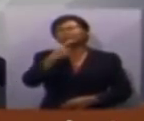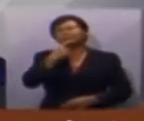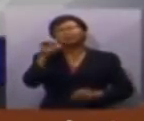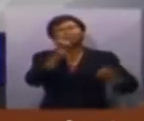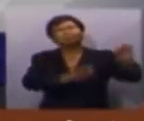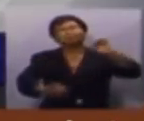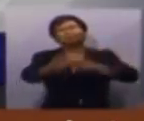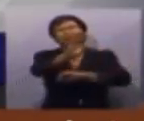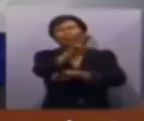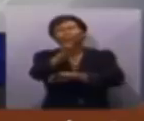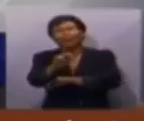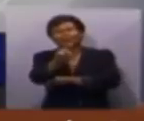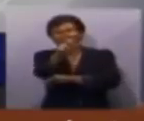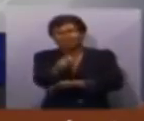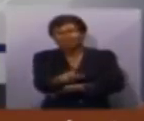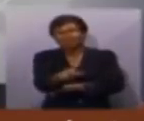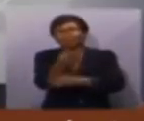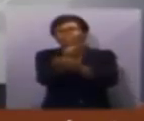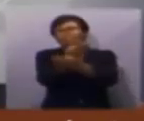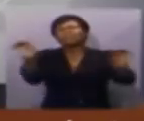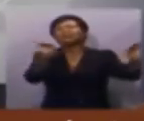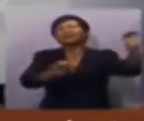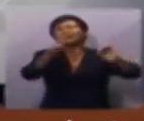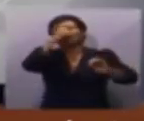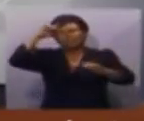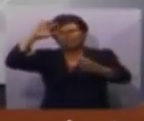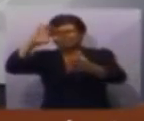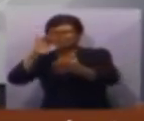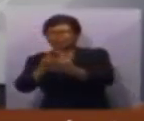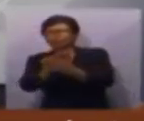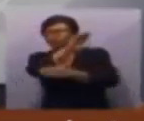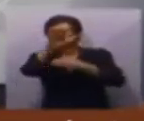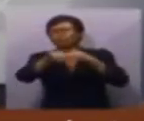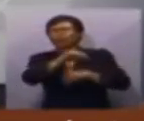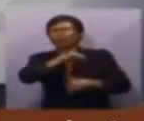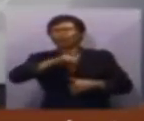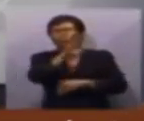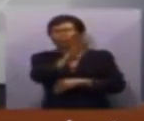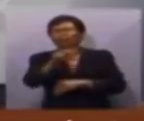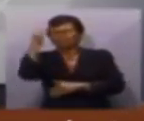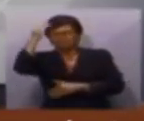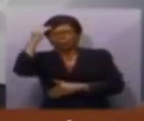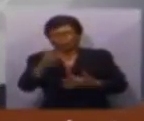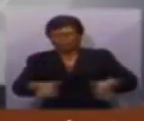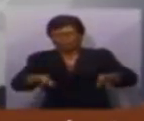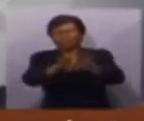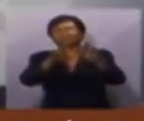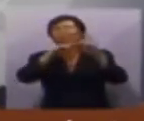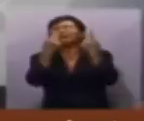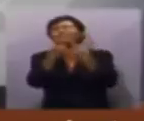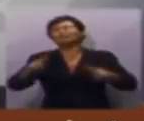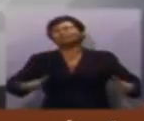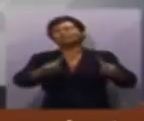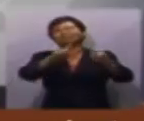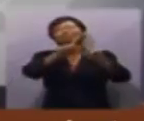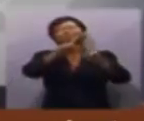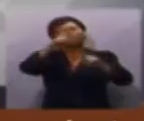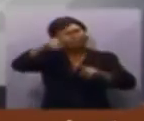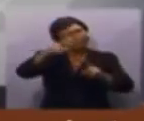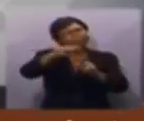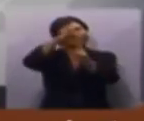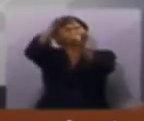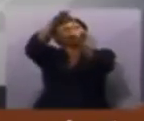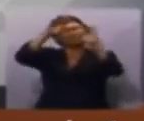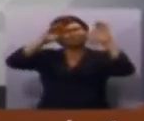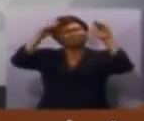BN yang bertanding sebagai calon bebas. Beliau percaya semua anggota BN sedar kepentingan parti perlu diutamakan